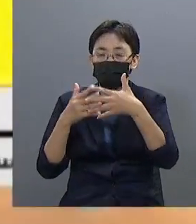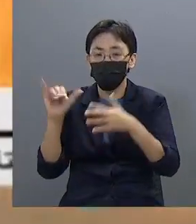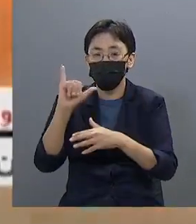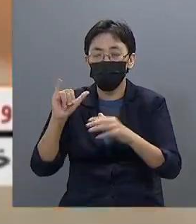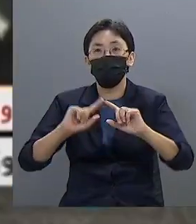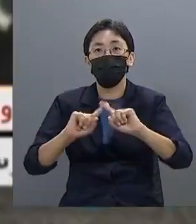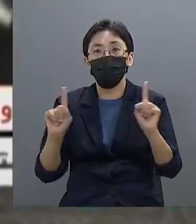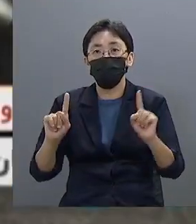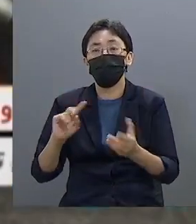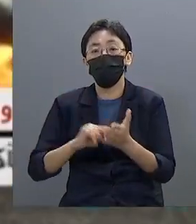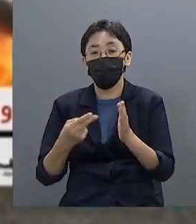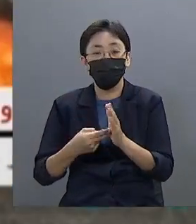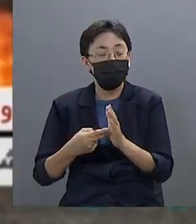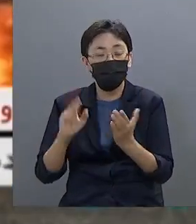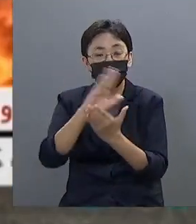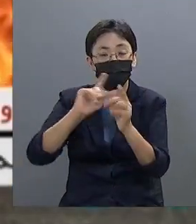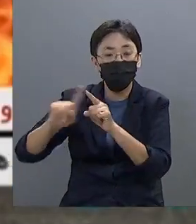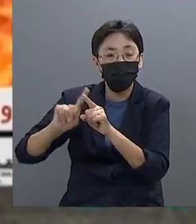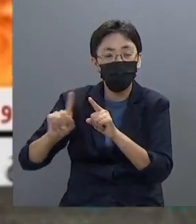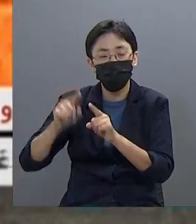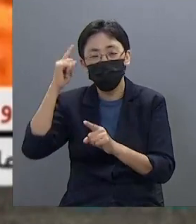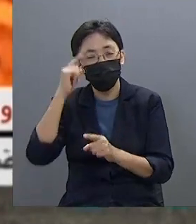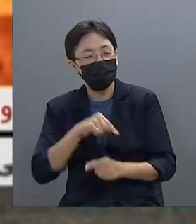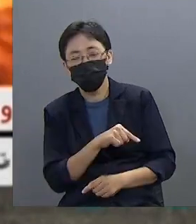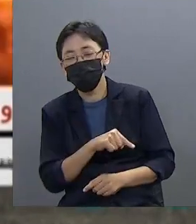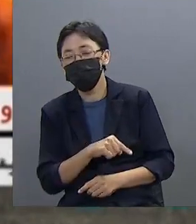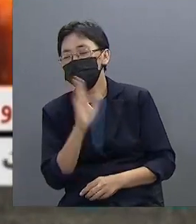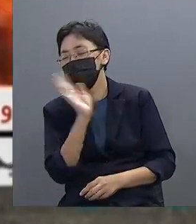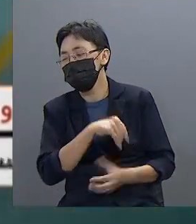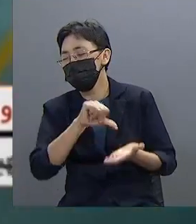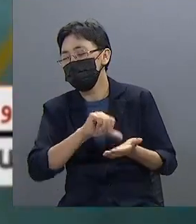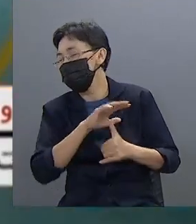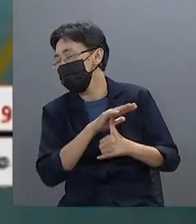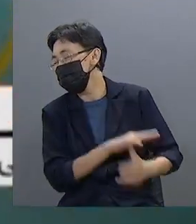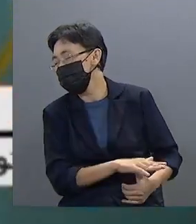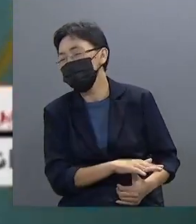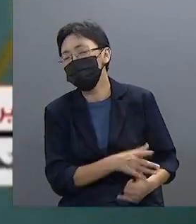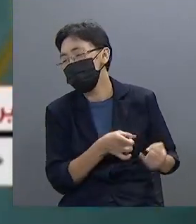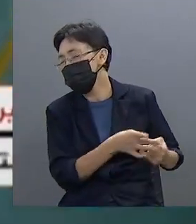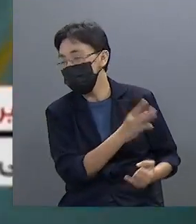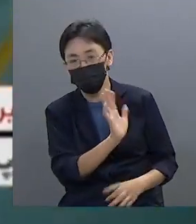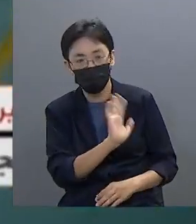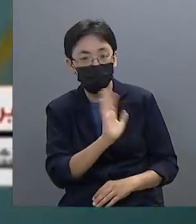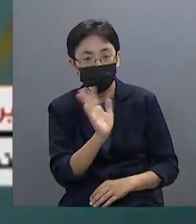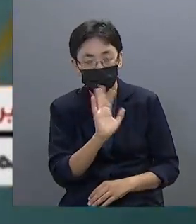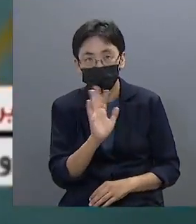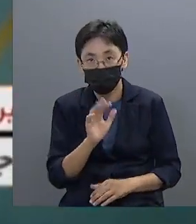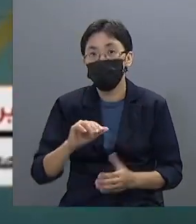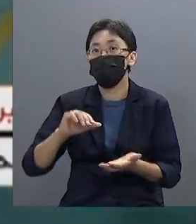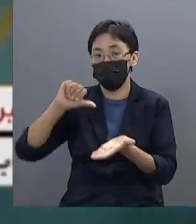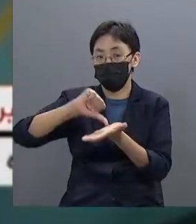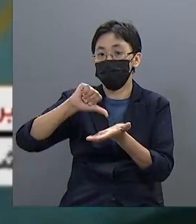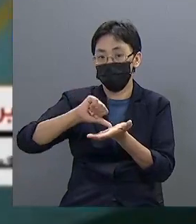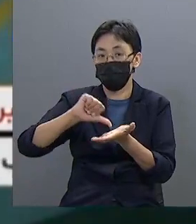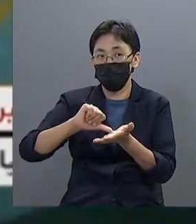ายความว่าประเทศต่างๆจะดูถูกโดรนอิหร่านได้เพราะว่าโดรนของอิหร่านเนี่ยเขาบอกว่ามีประสิทธิภาพคุ้มต้นทุนนะคะแล้วก็เ